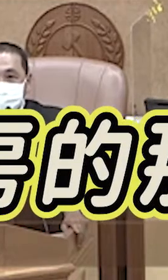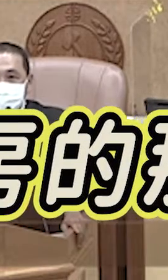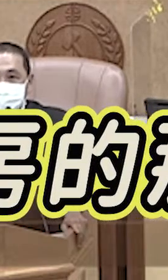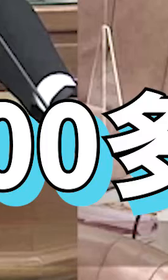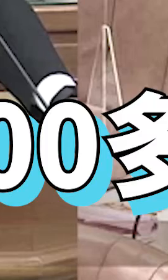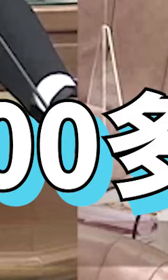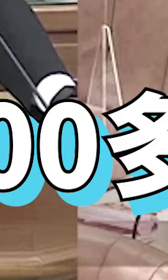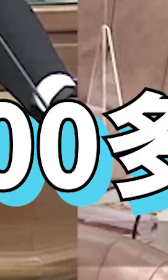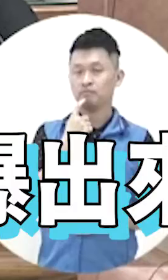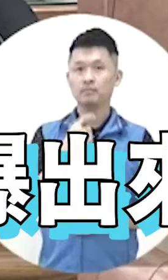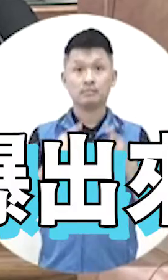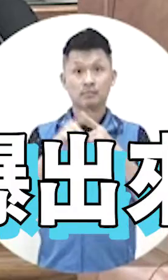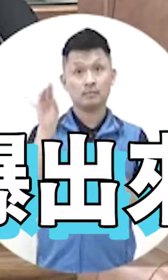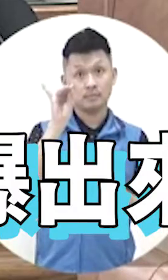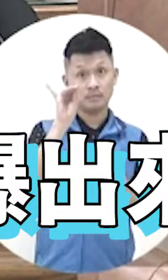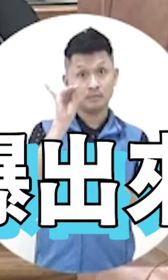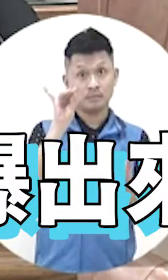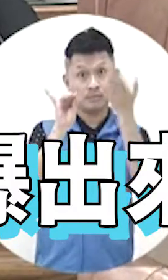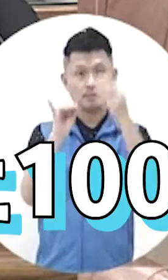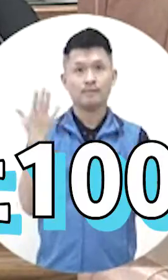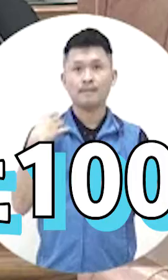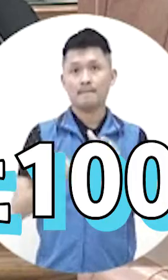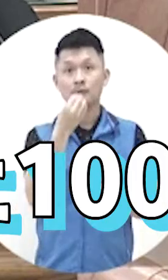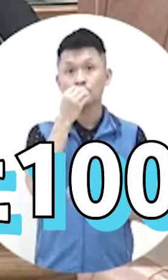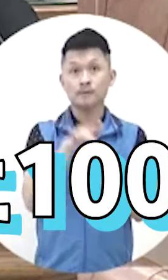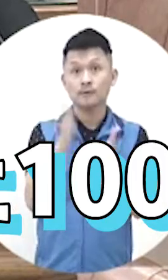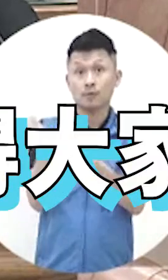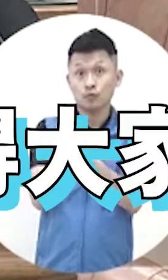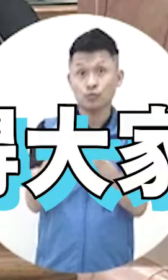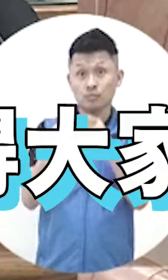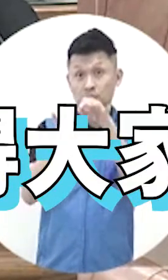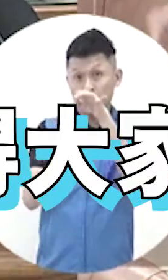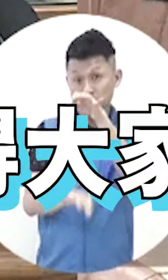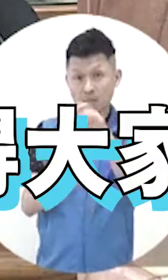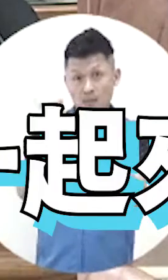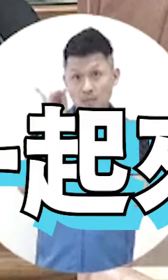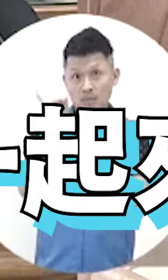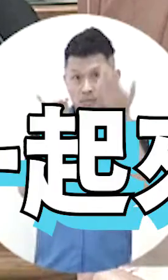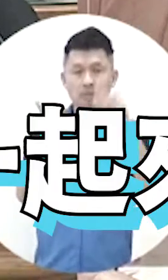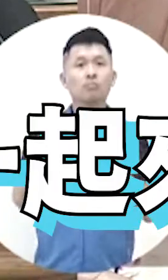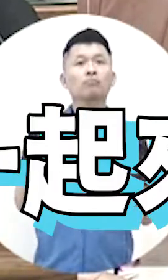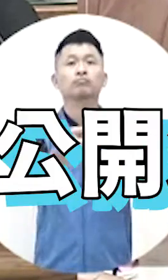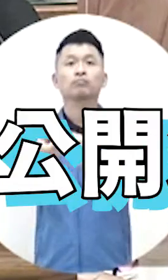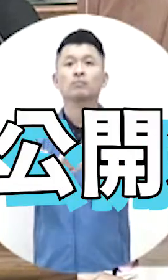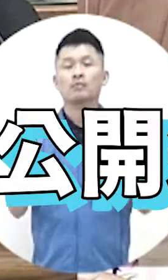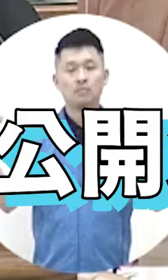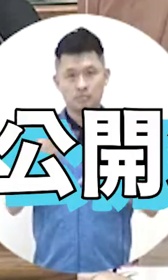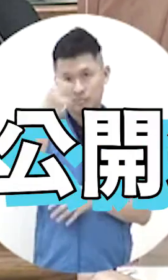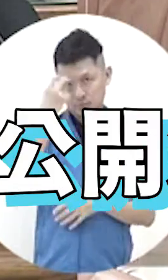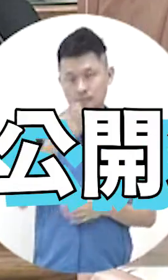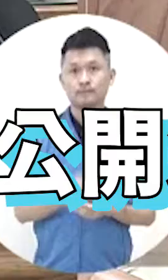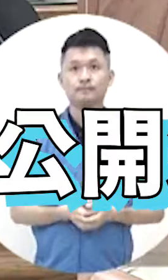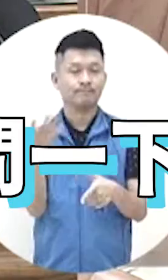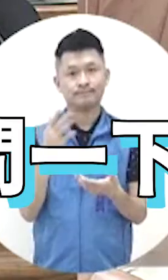冷气房的那些1000多位，但是之前爆出来食药署的就不止1000位了，所以我觉得大家一起公布，有问题一起来检验啊。现在是一个公